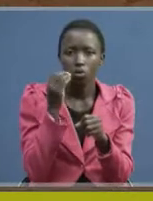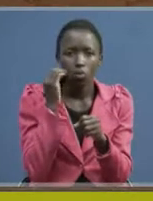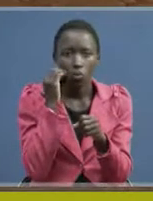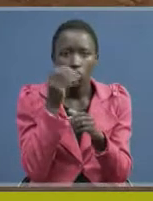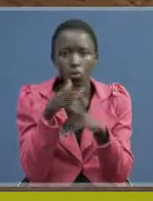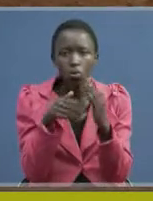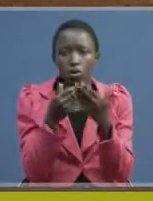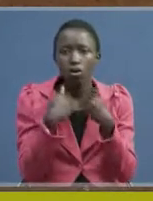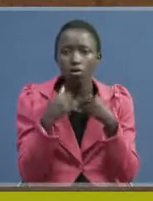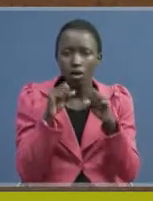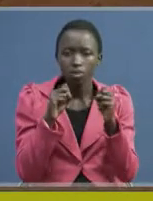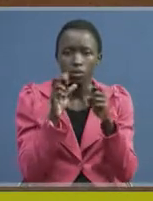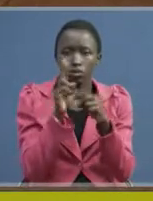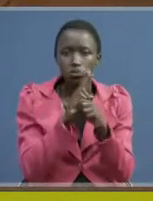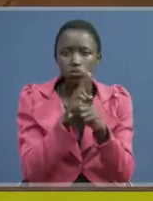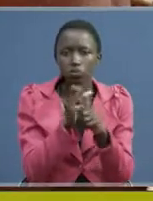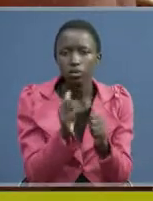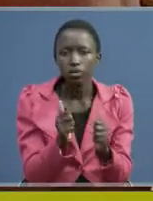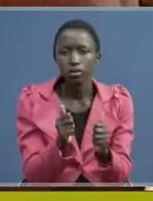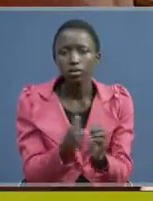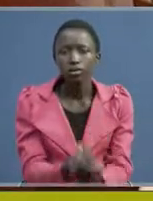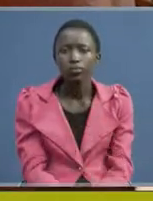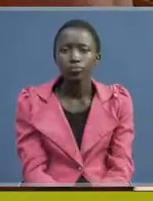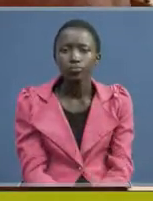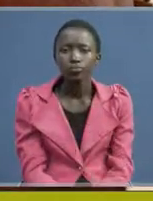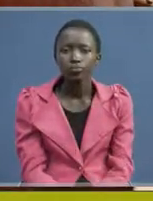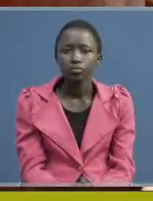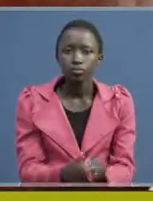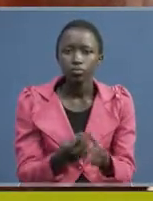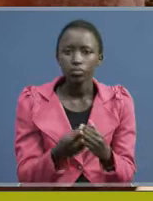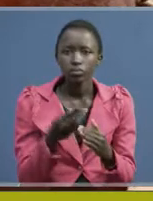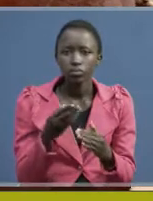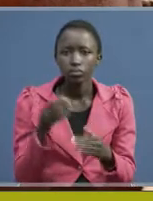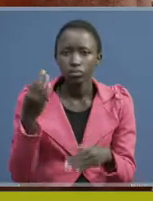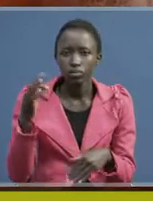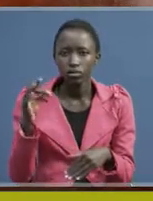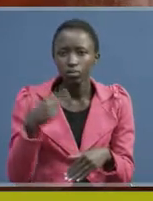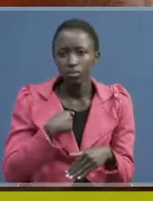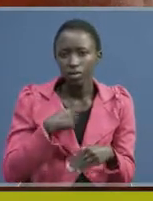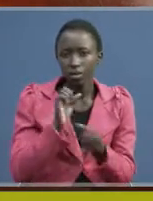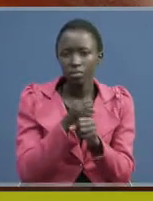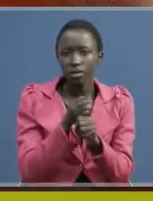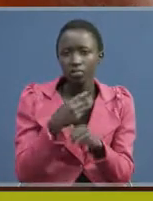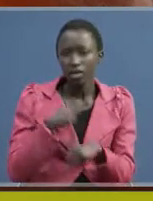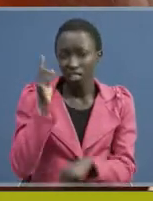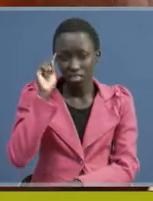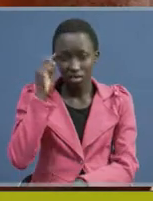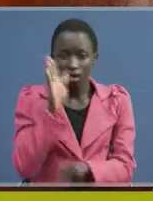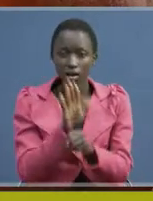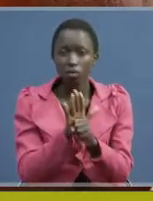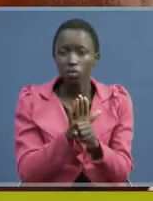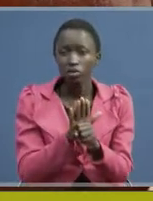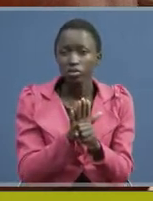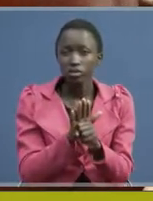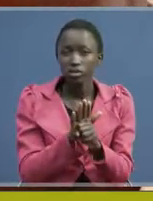zote zikiwa na uwezo wa kuhudumia Wakenya ipasavyo. Sukuma ilifanya sana sana nikafikiria kwa sababu ya ukataji wa sukuma. It